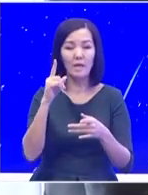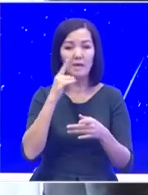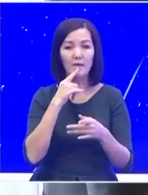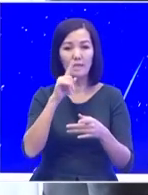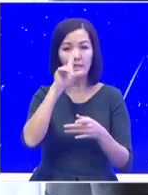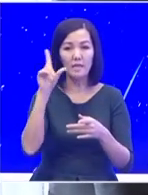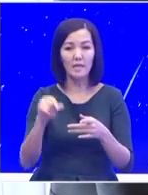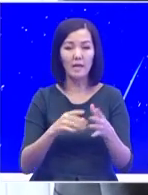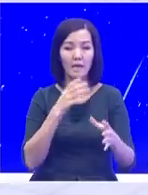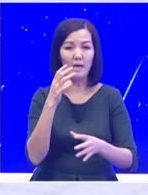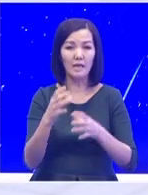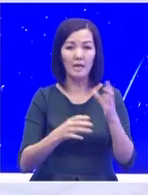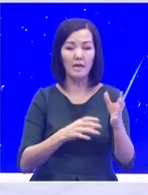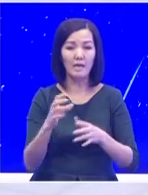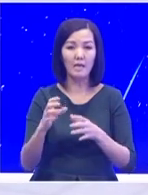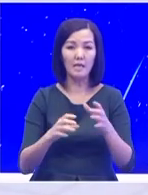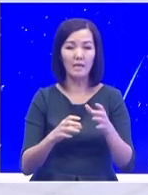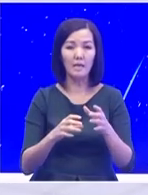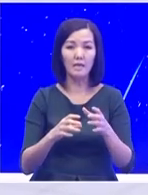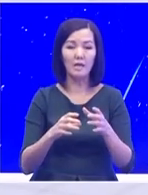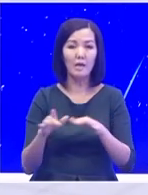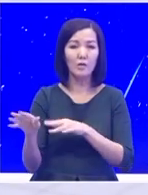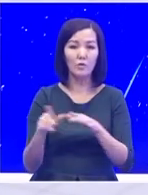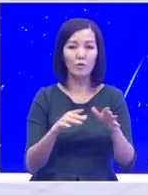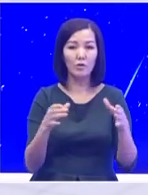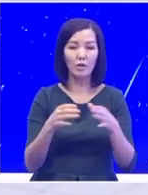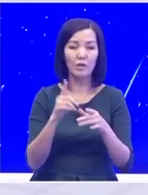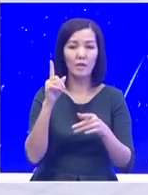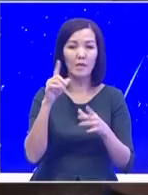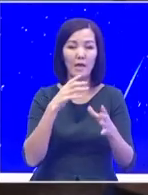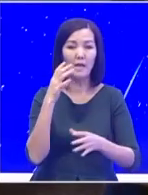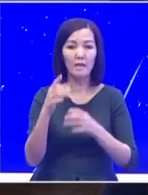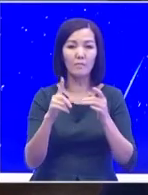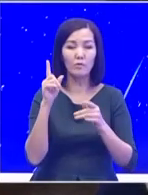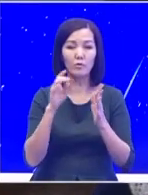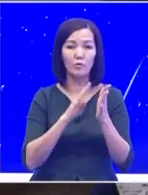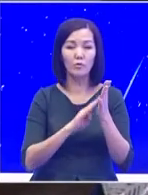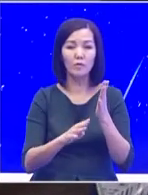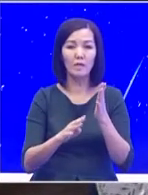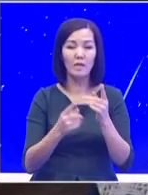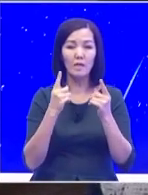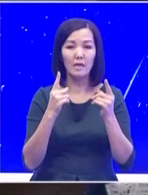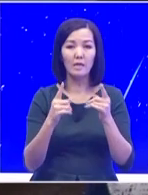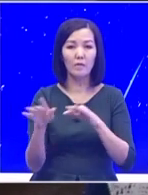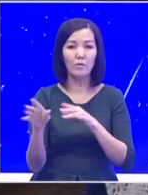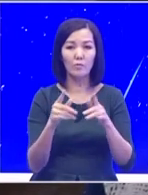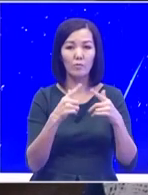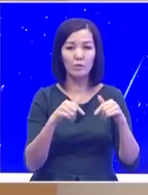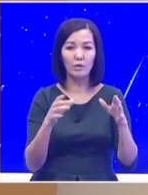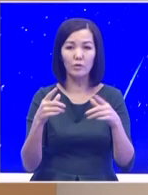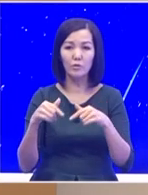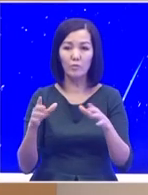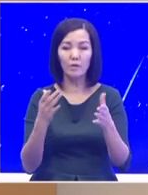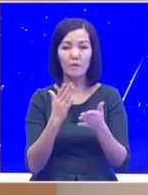қоғамы халықаралық Қызыл Крест қозғалысының бір бөлігі. Әлемнің 190 елінде осындай ірі гуманитарлық қозғалыс ұйымы бар.